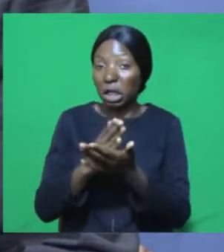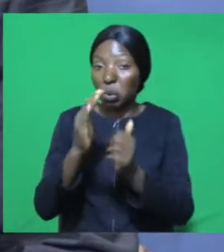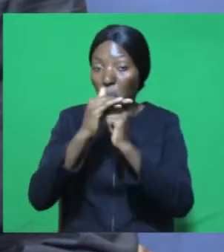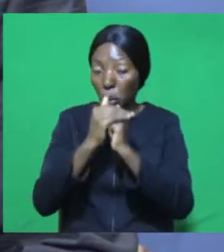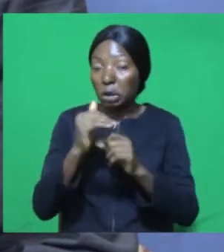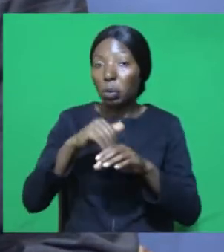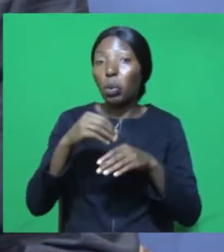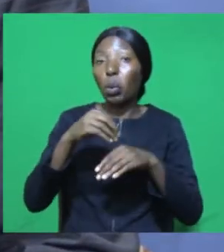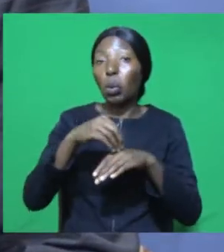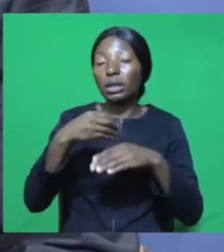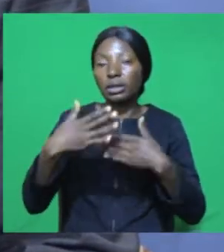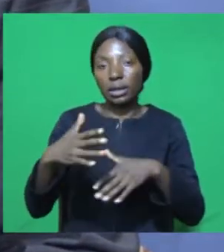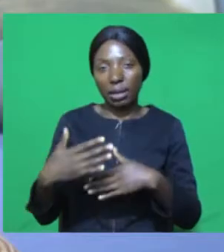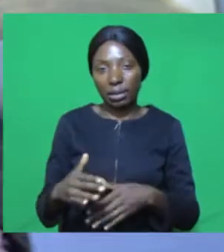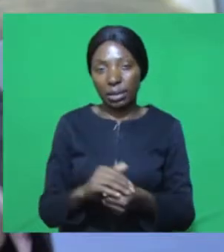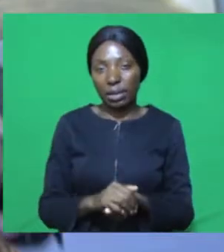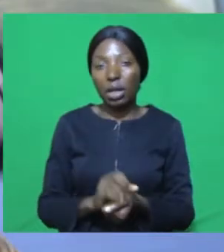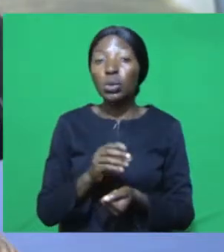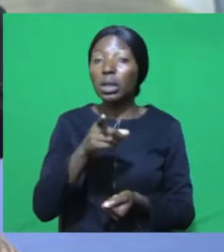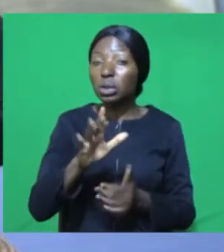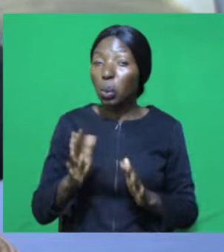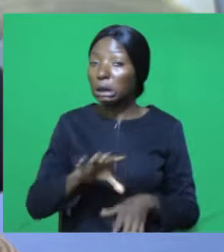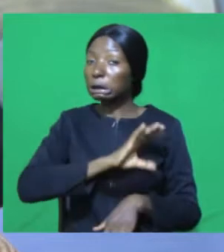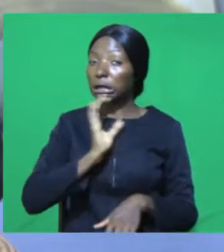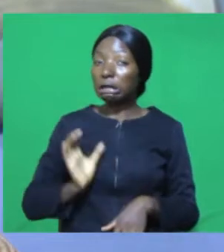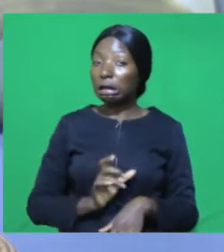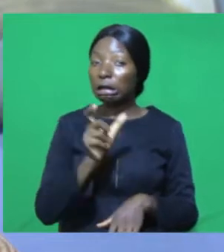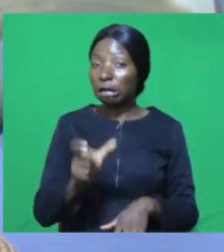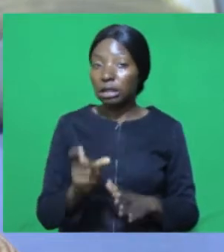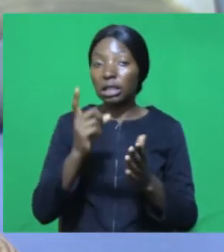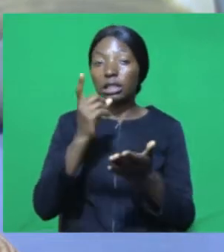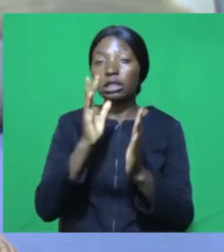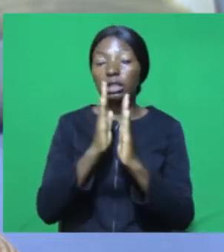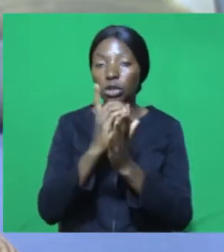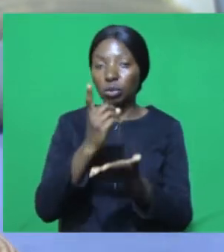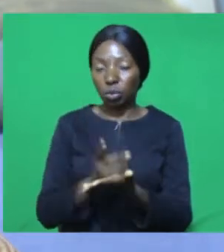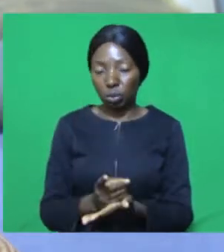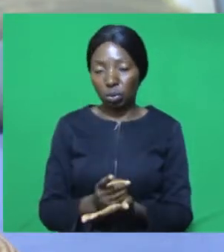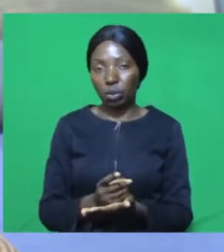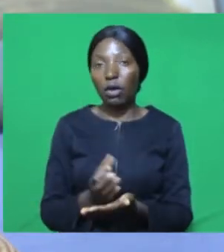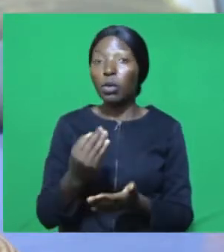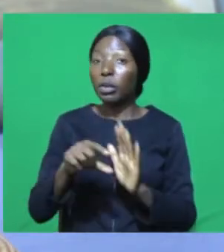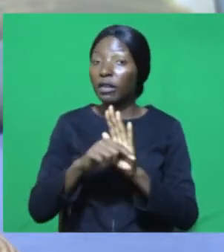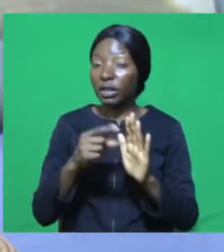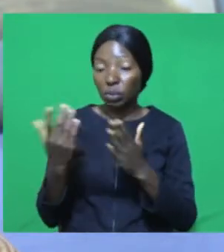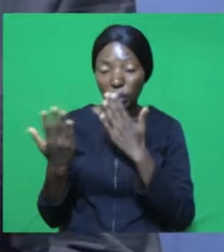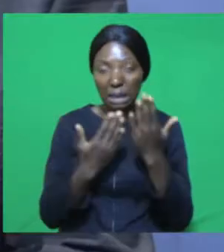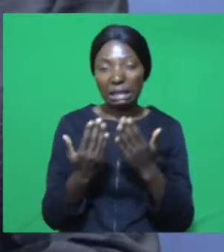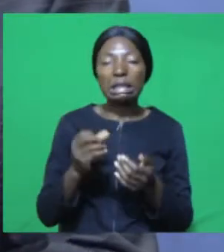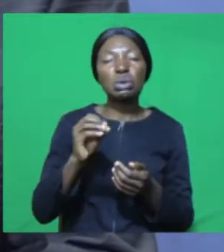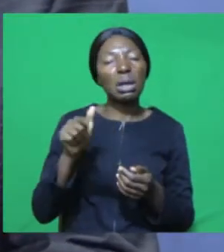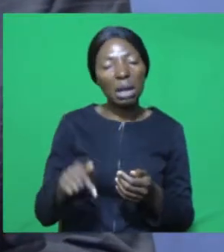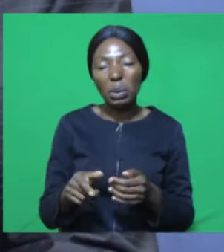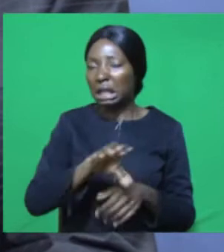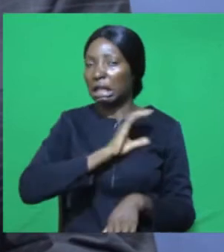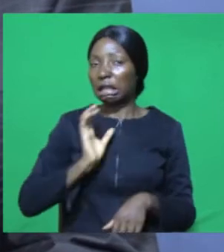nevanhu. Tichimazvona. Saka ndo zvakaitwa ndo zvekutaurwa papasaji yamativerengera kuti kuyaizva itsvai